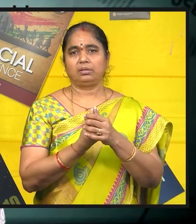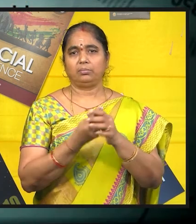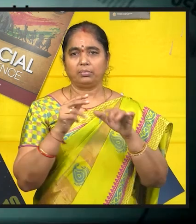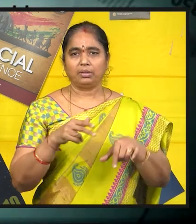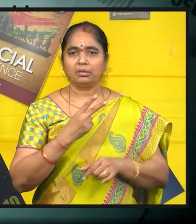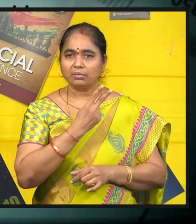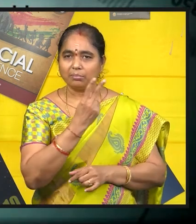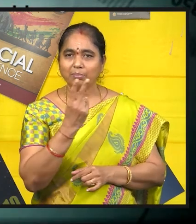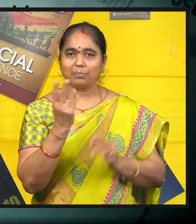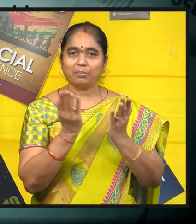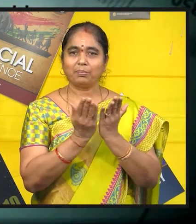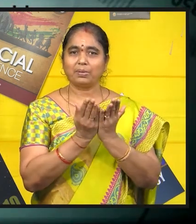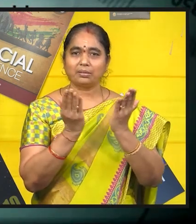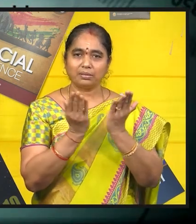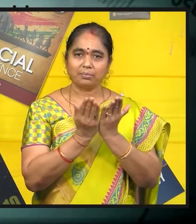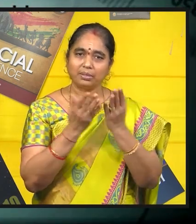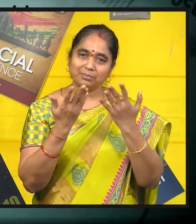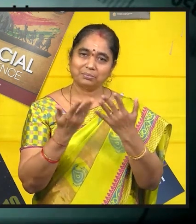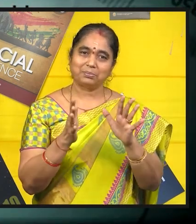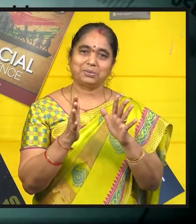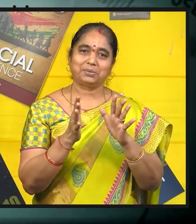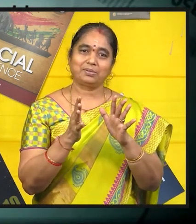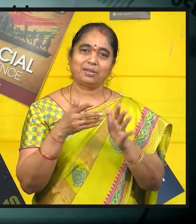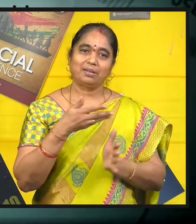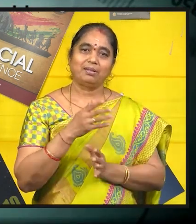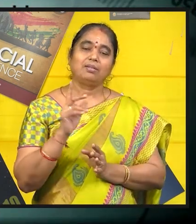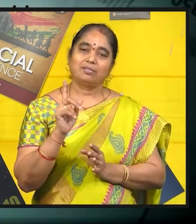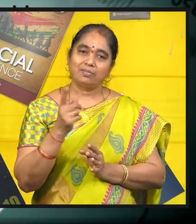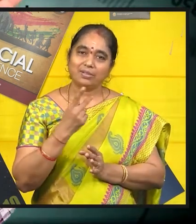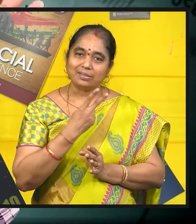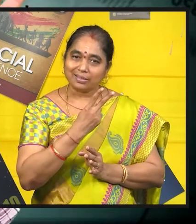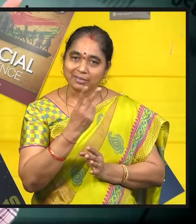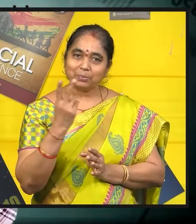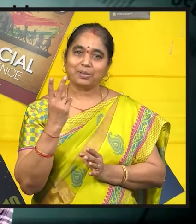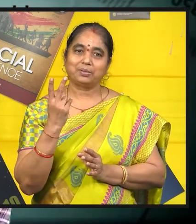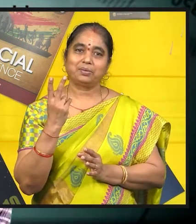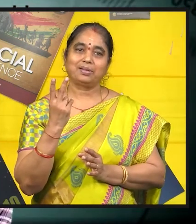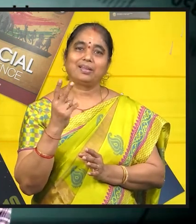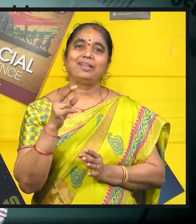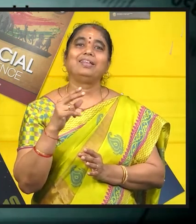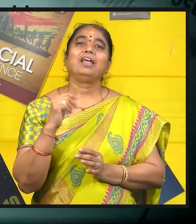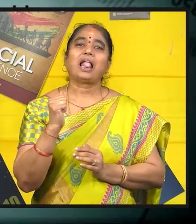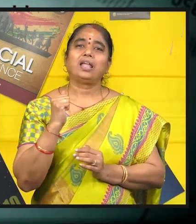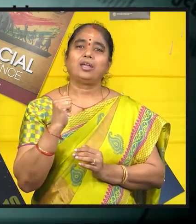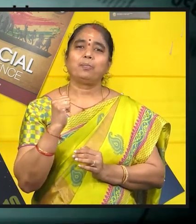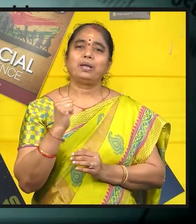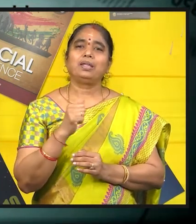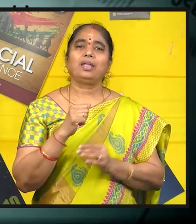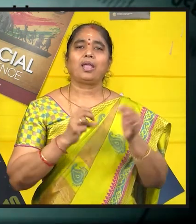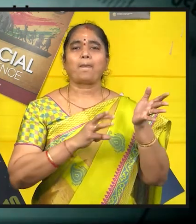அனைத்தையுமே நம்ம இந்த பாடத்தில் படித்து முடித்து விட்டோம். ஆக முதல்ல இருந்து நம்ம பார்த்தோம் அப்படின்னு சொன்னால்